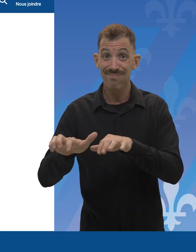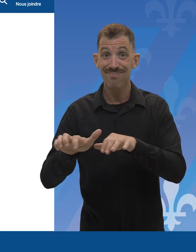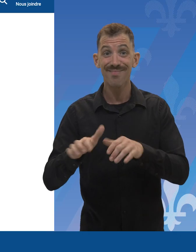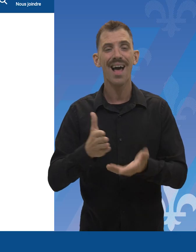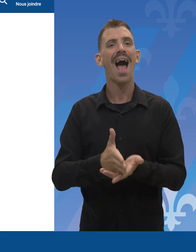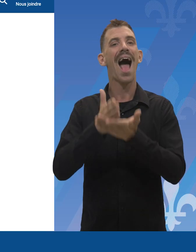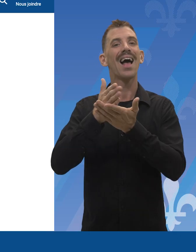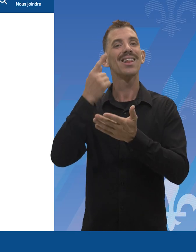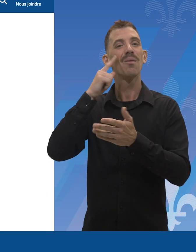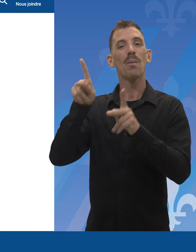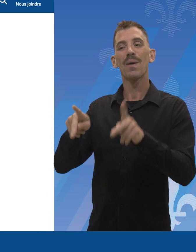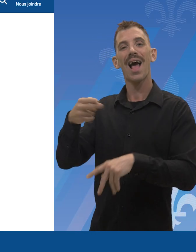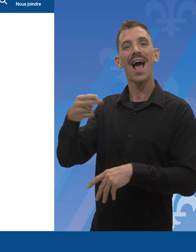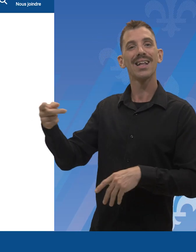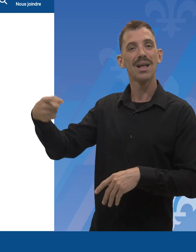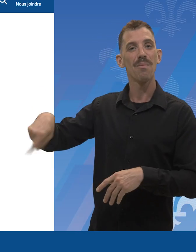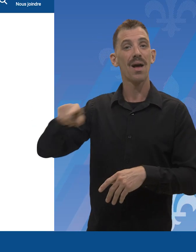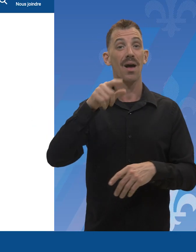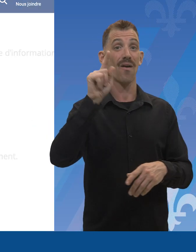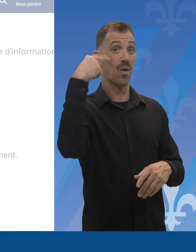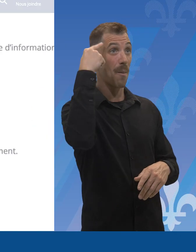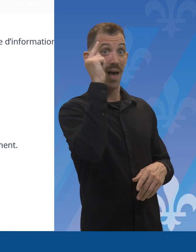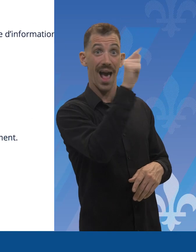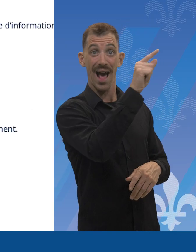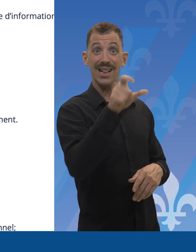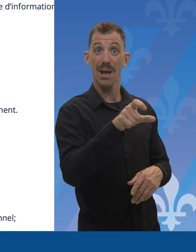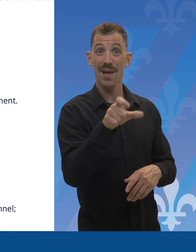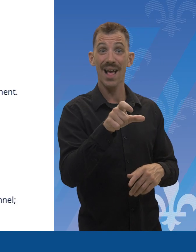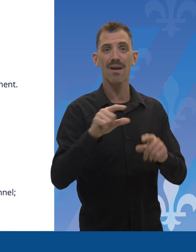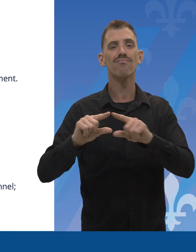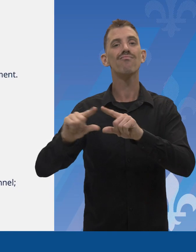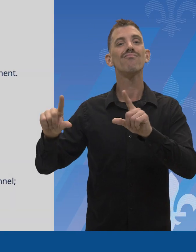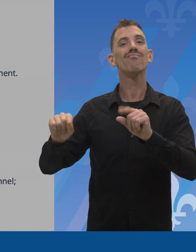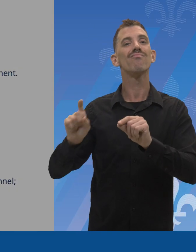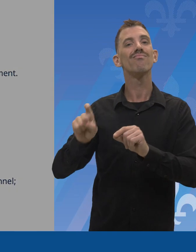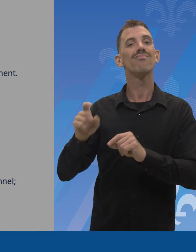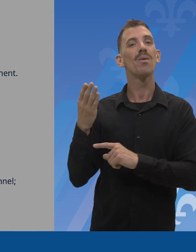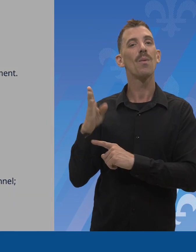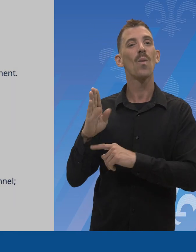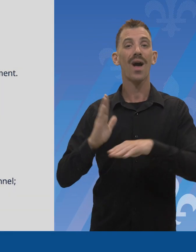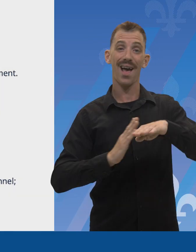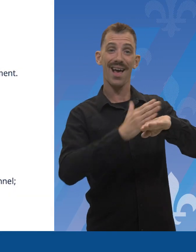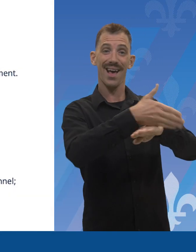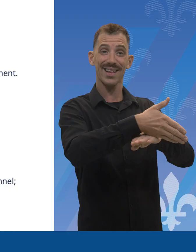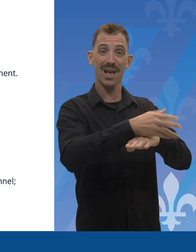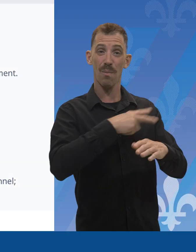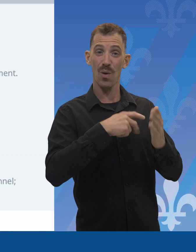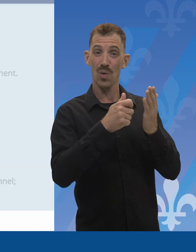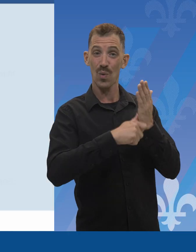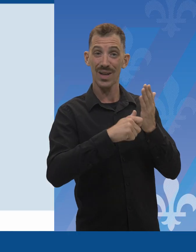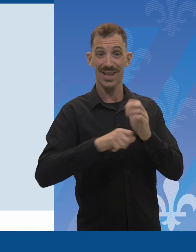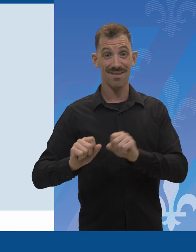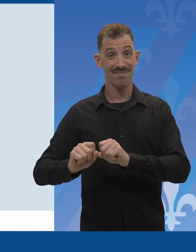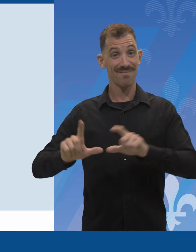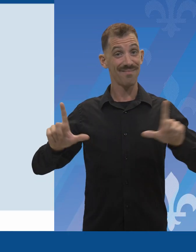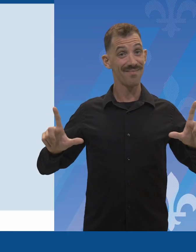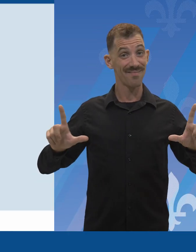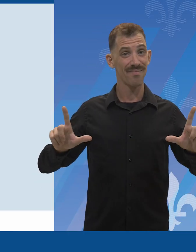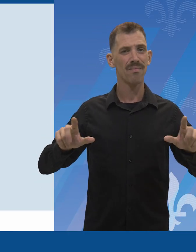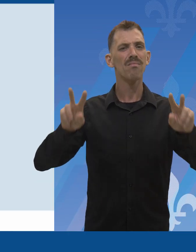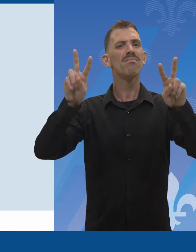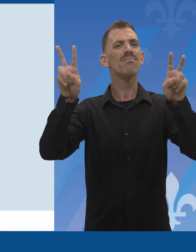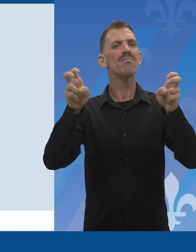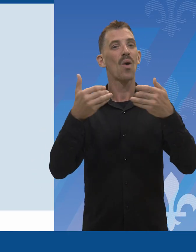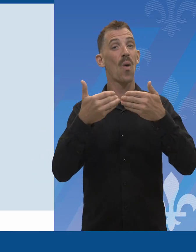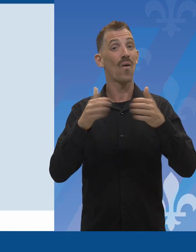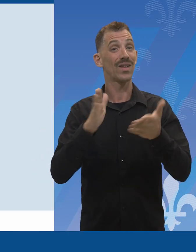Rendez-vous à la page Aide pour les personnes handicapées Gouvernement du Québec et cliquez sur le bouton Accéder à Mon dossier. Vous serez dirigé vers la